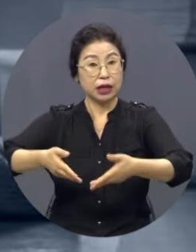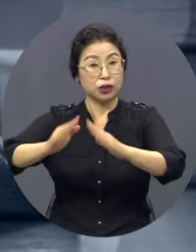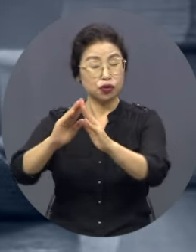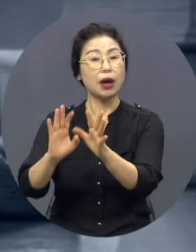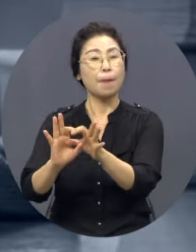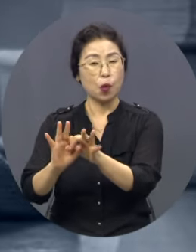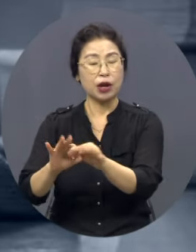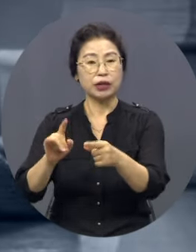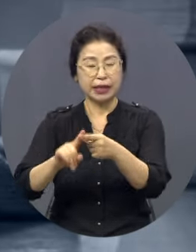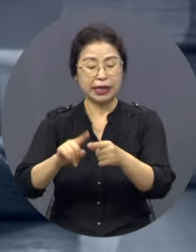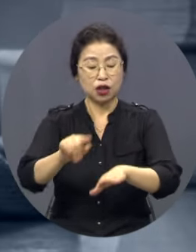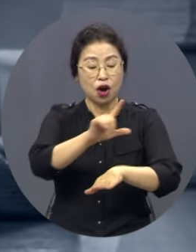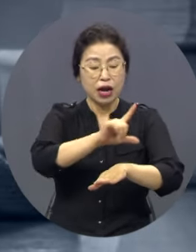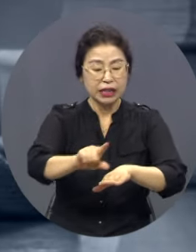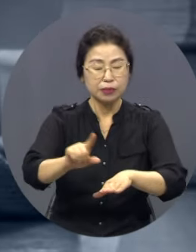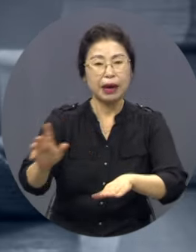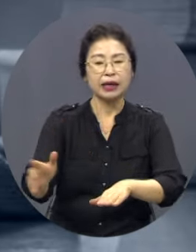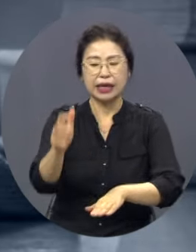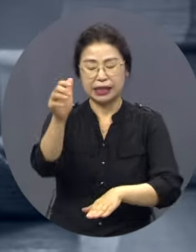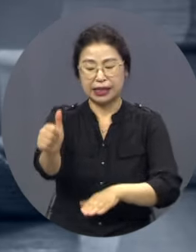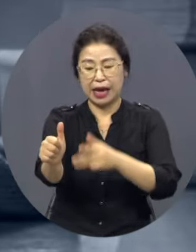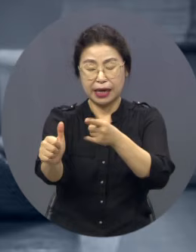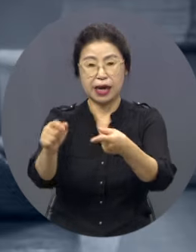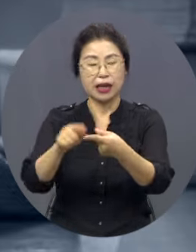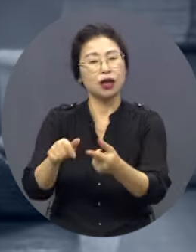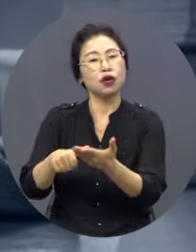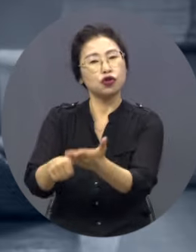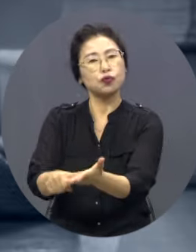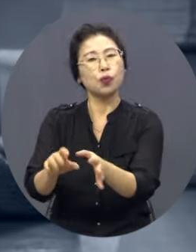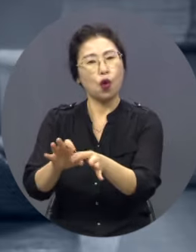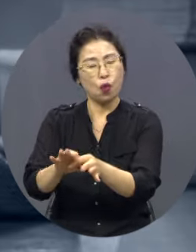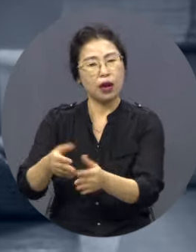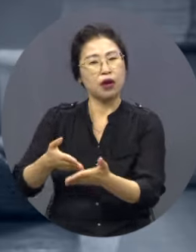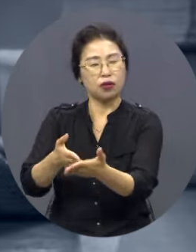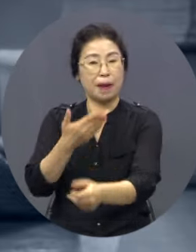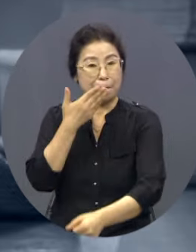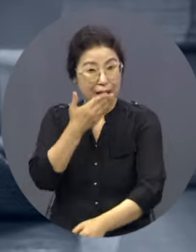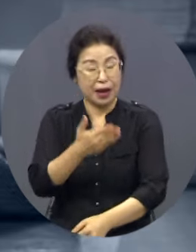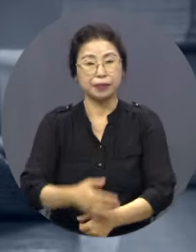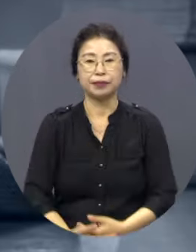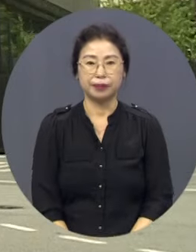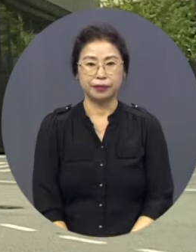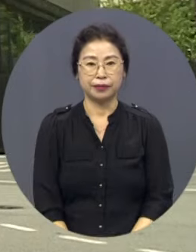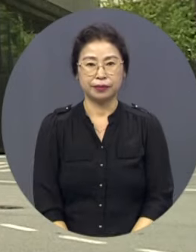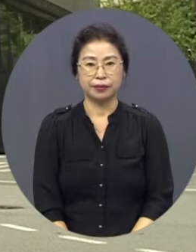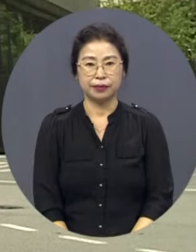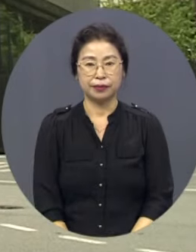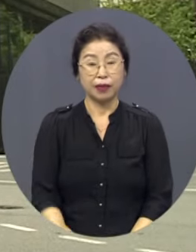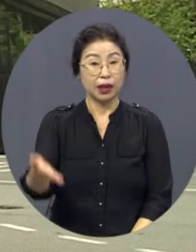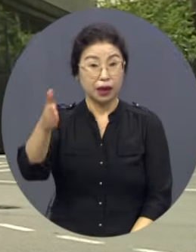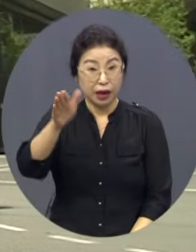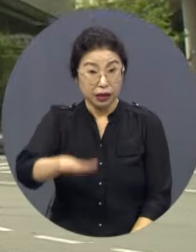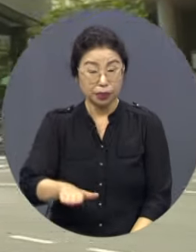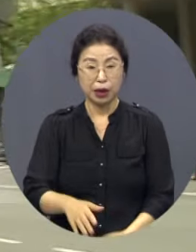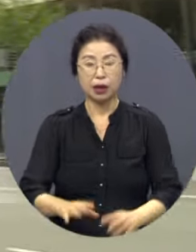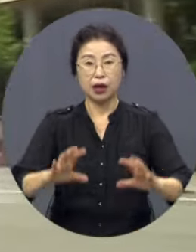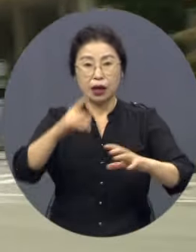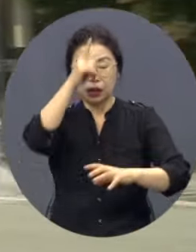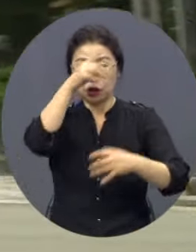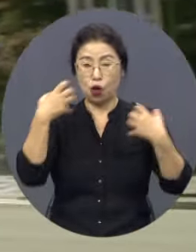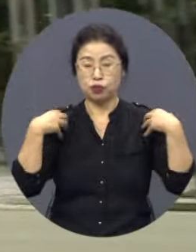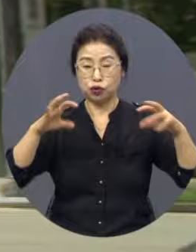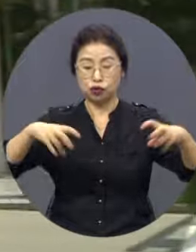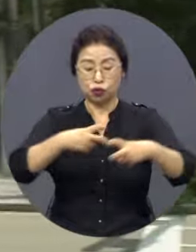관하여 지방자치단체장에게 주민투표 실시를 요구할 수 있습니다. 하지만